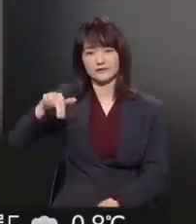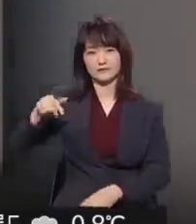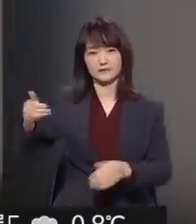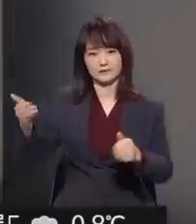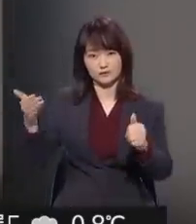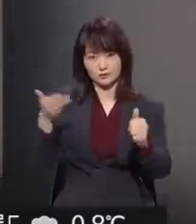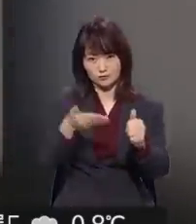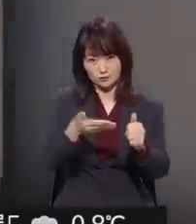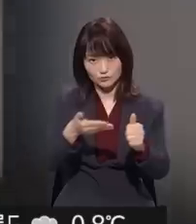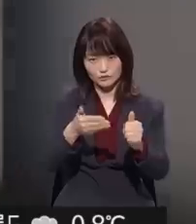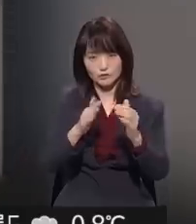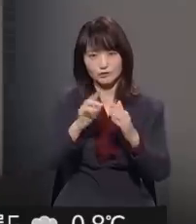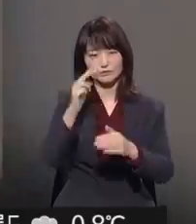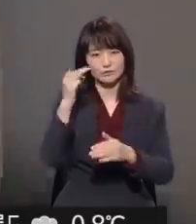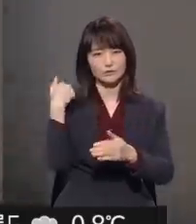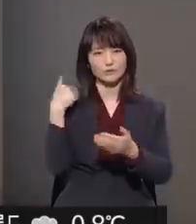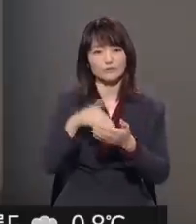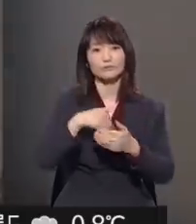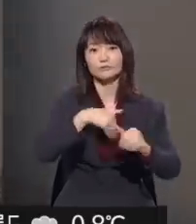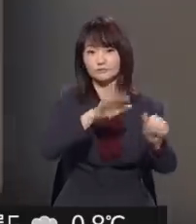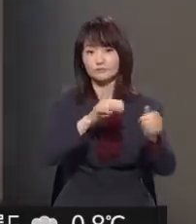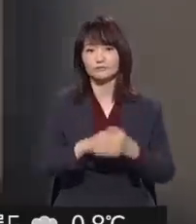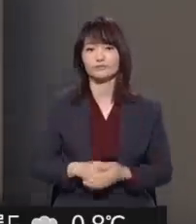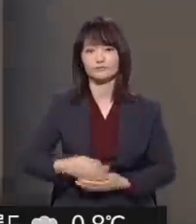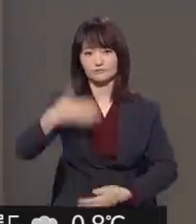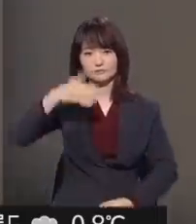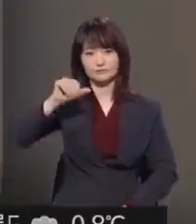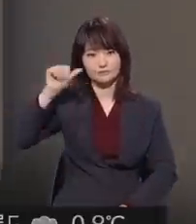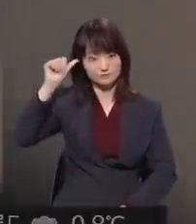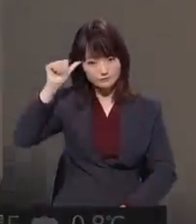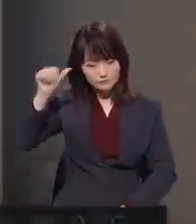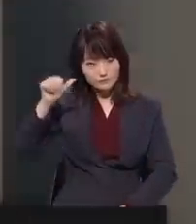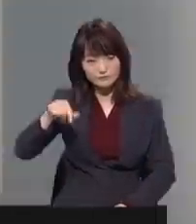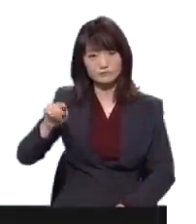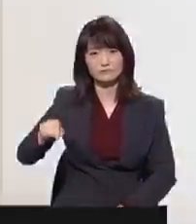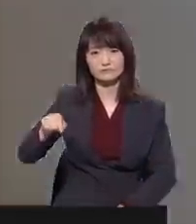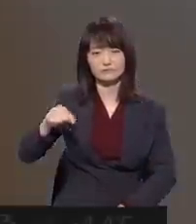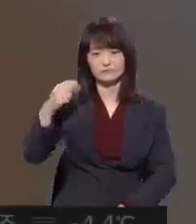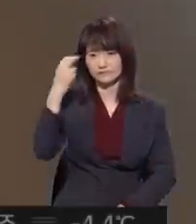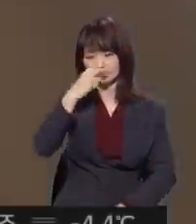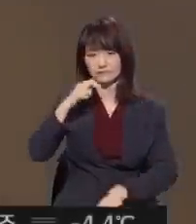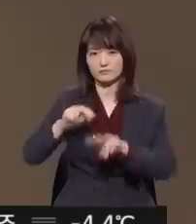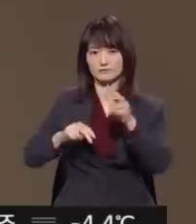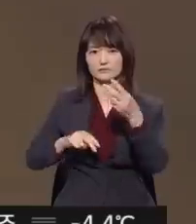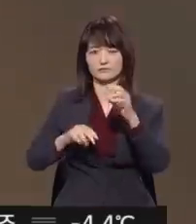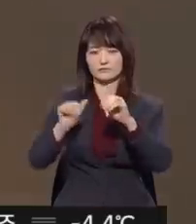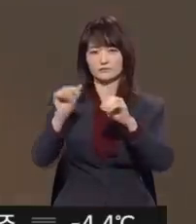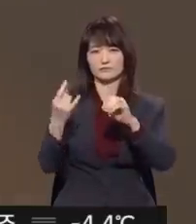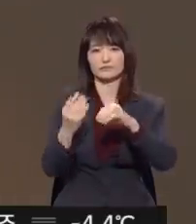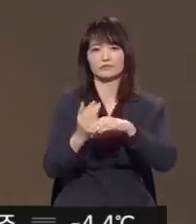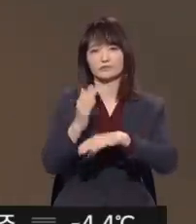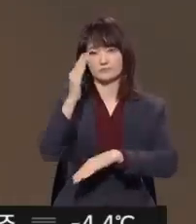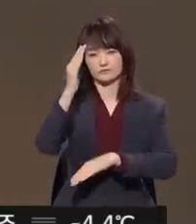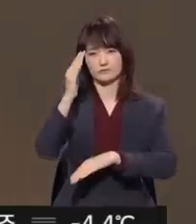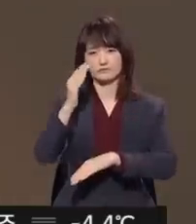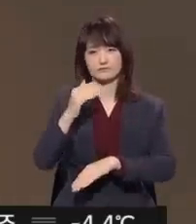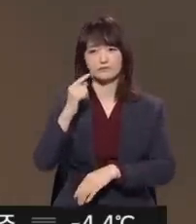무사히 집으로 돌려보냈습니다. 이 영상은 5일 만에 무려 조회수 200만 회를 넘기면서 화제가 됐습니다. 자,